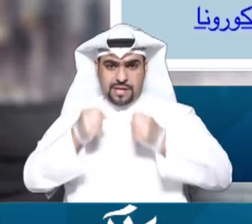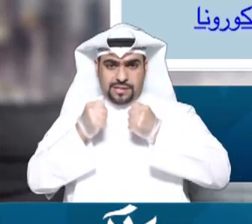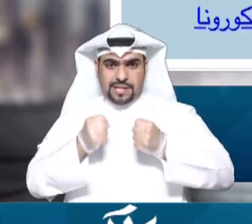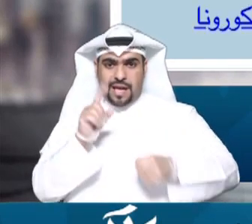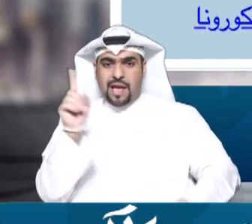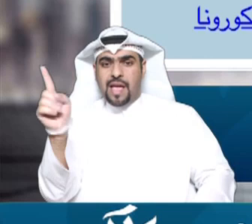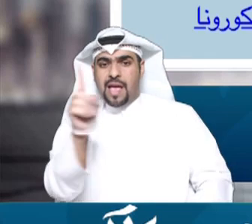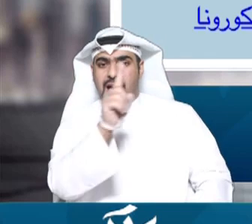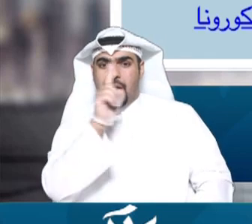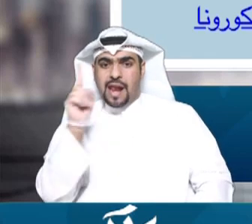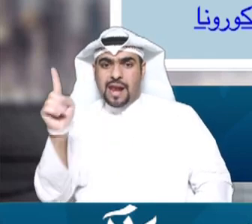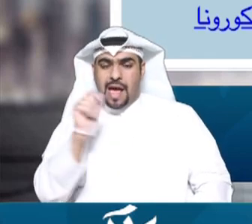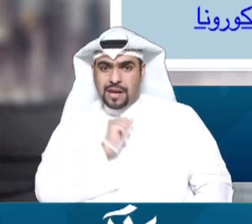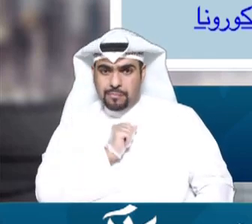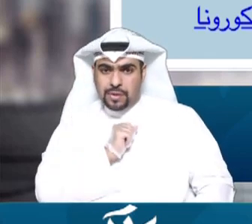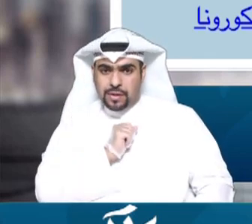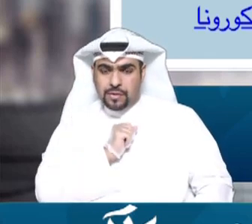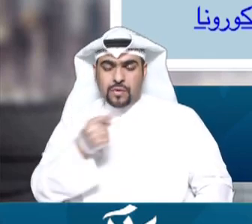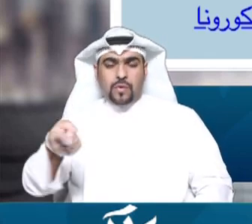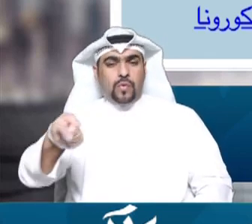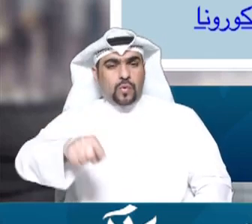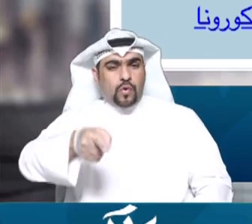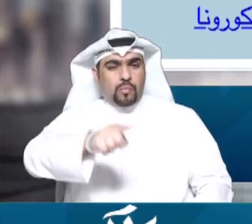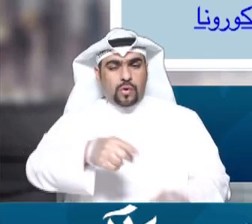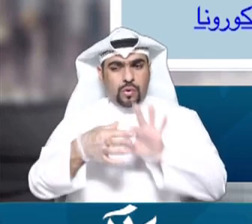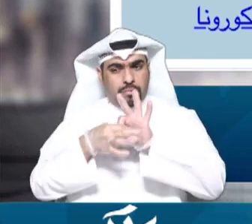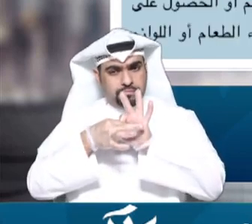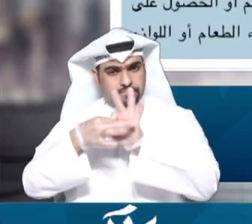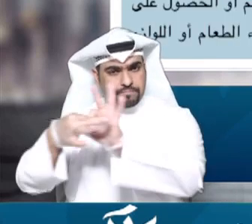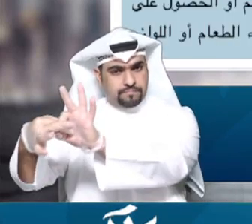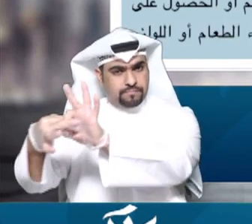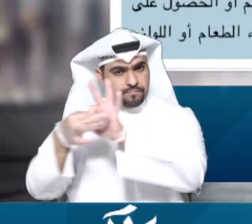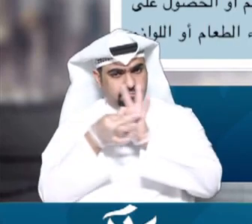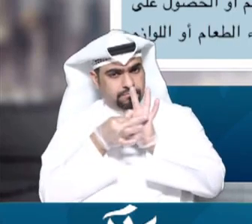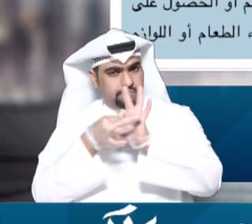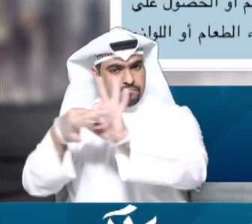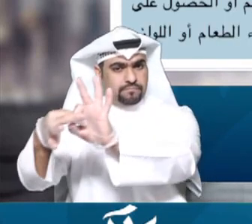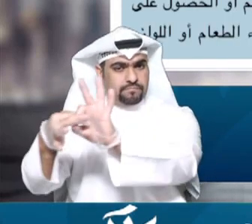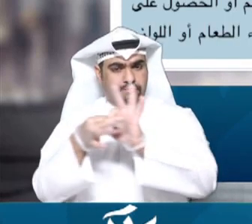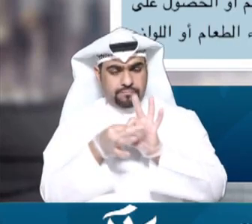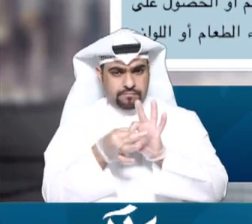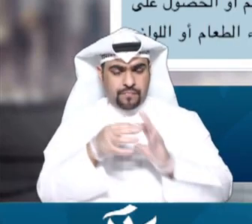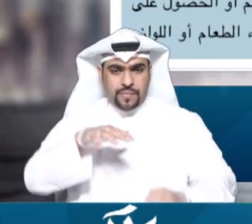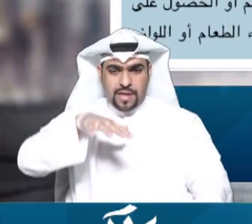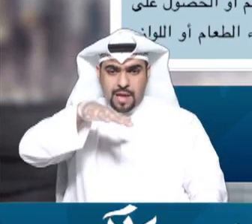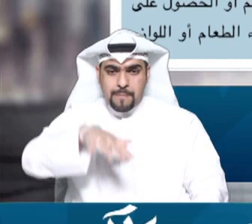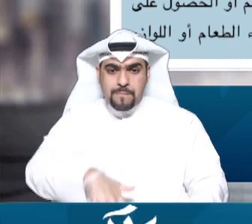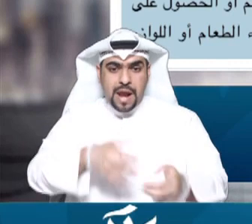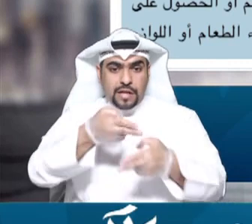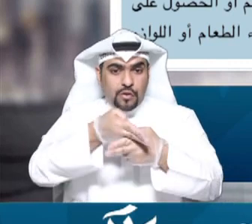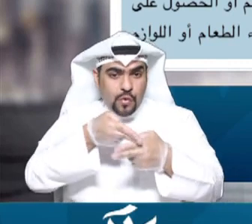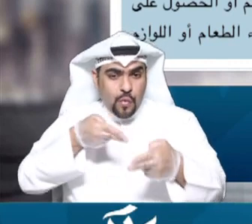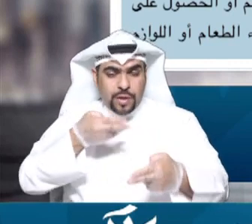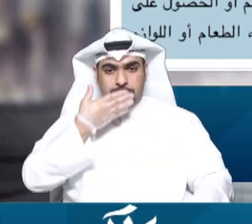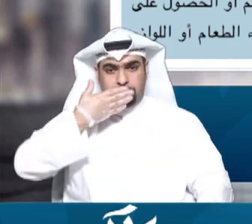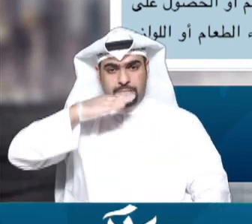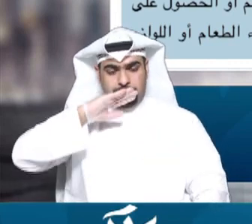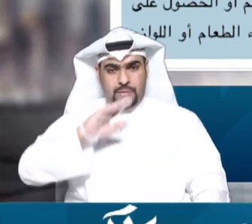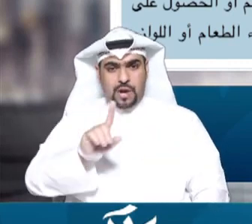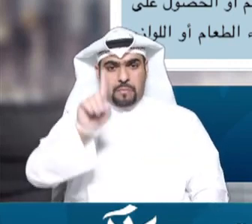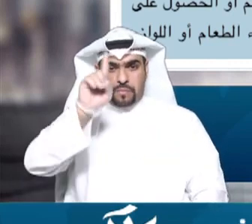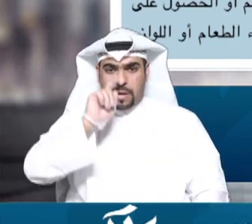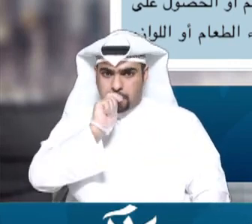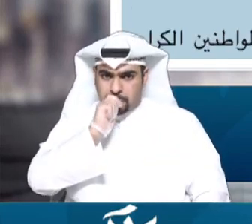الصحة الدولية فنحن على اتصال دائم ووثيق. الحقيقة الكويت منطلق الشفافية وهذا أمر يسجل